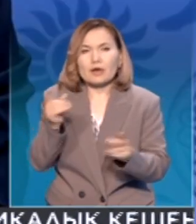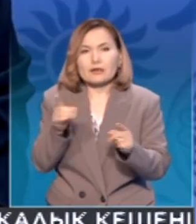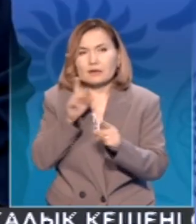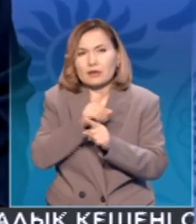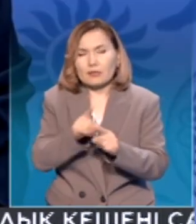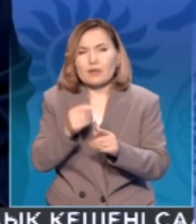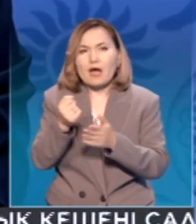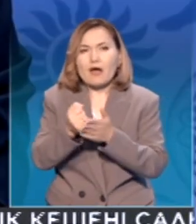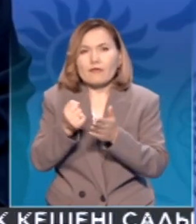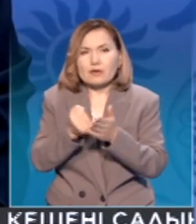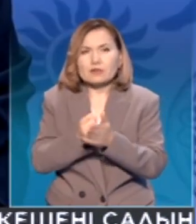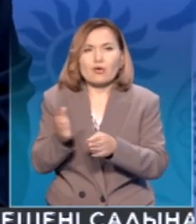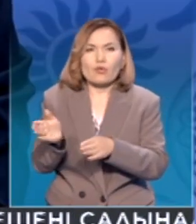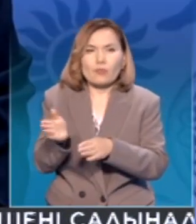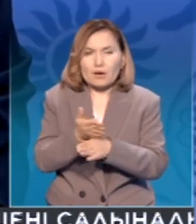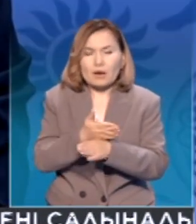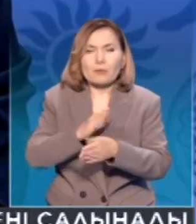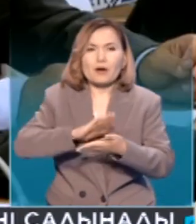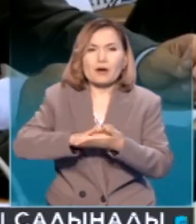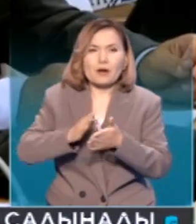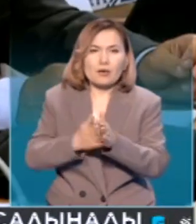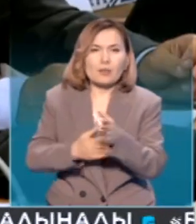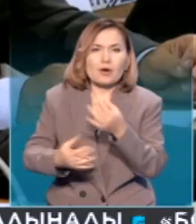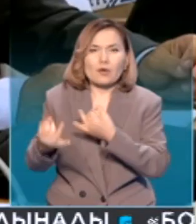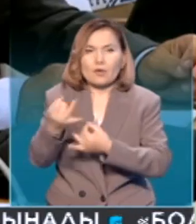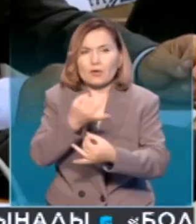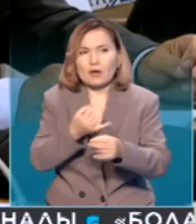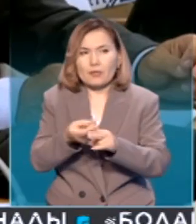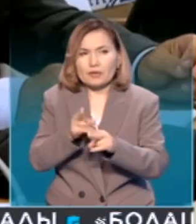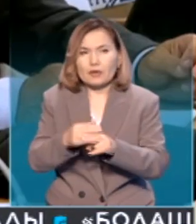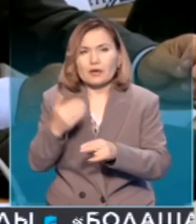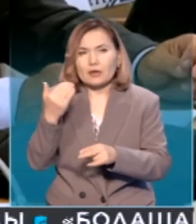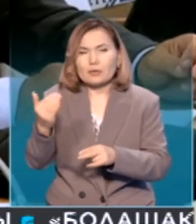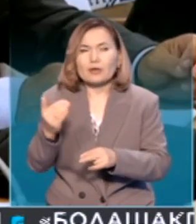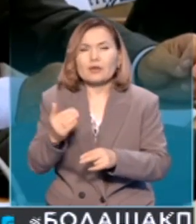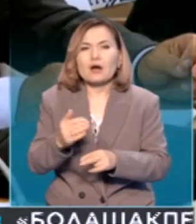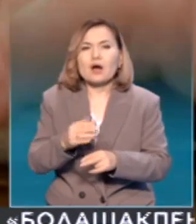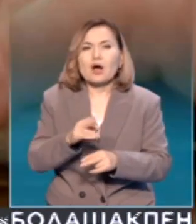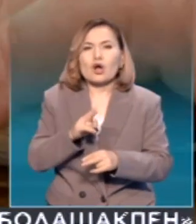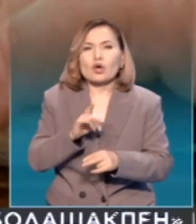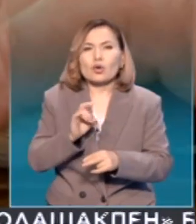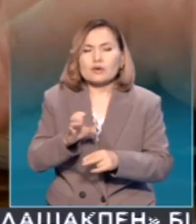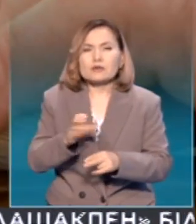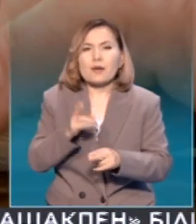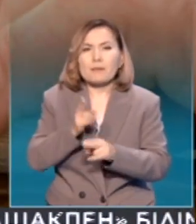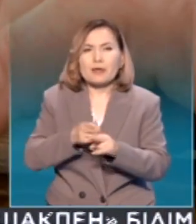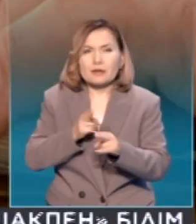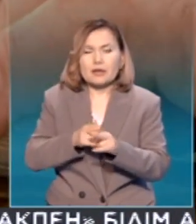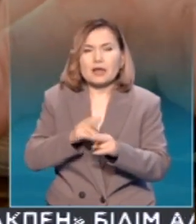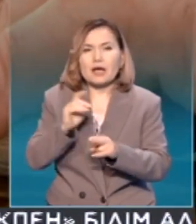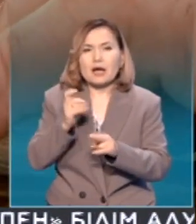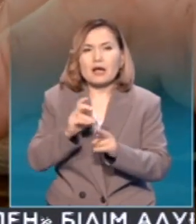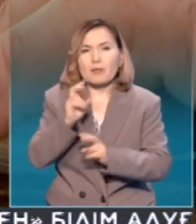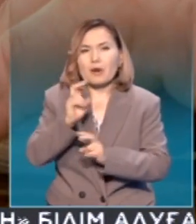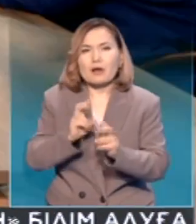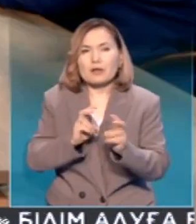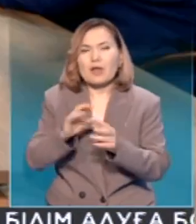мерзімді визасыз сапарлары туралы келісімді талқылауды ұсынды. Ал Мануэль Круз металлургия және химия